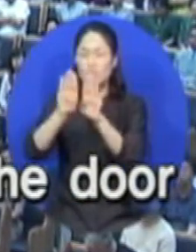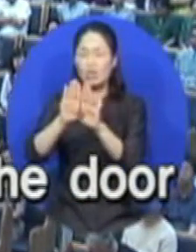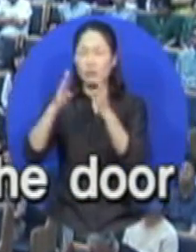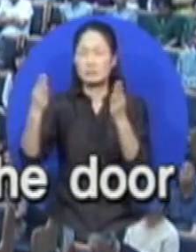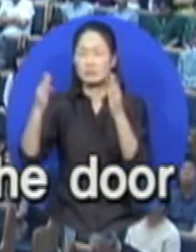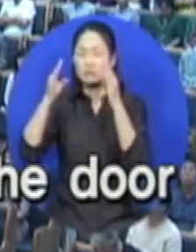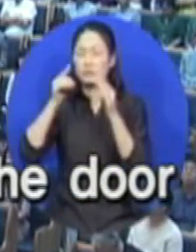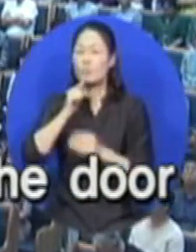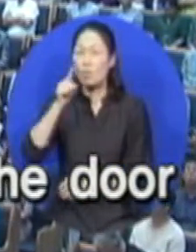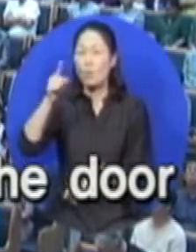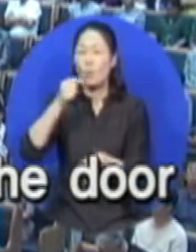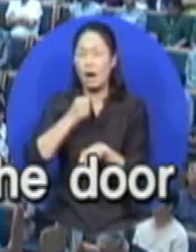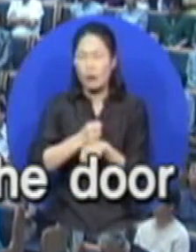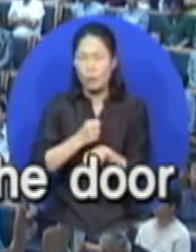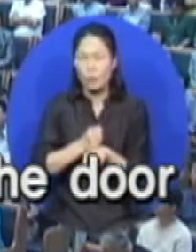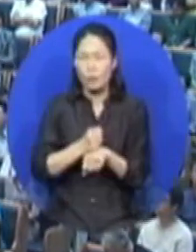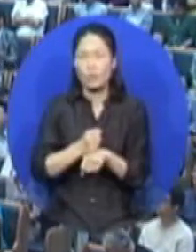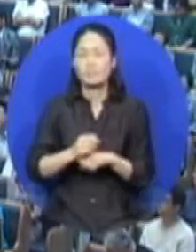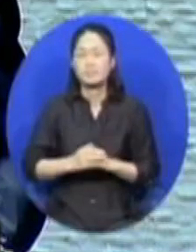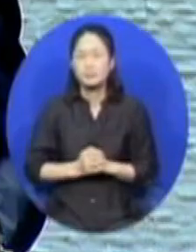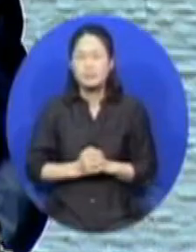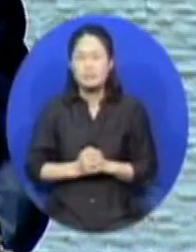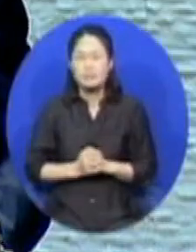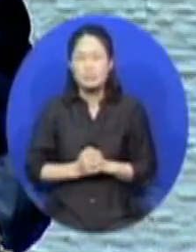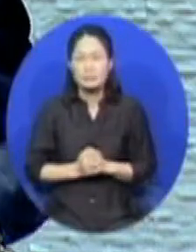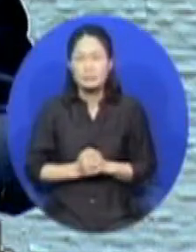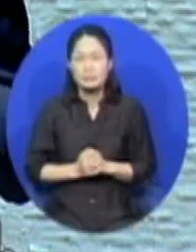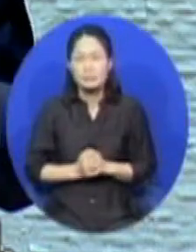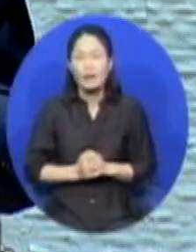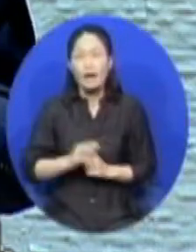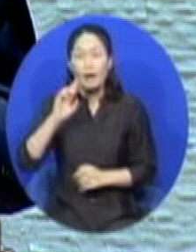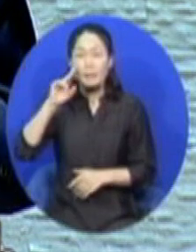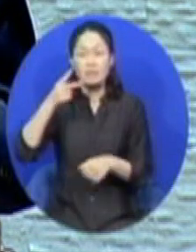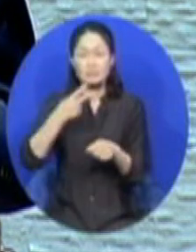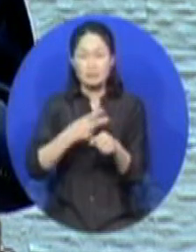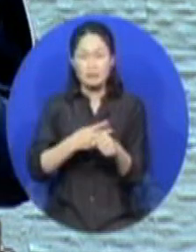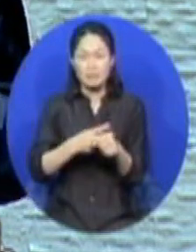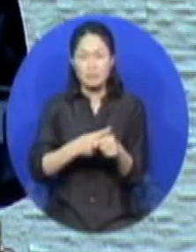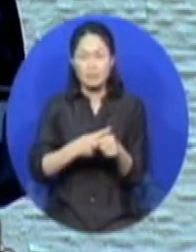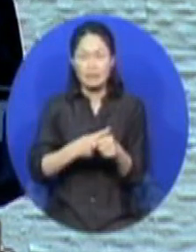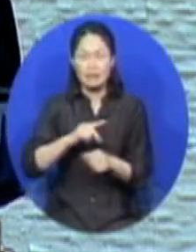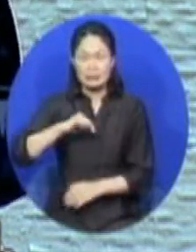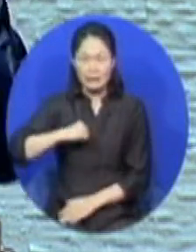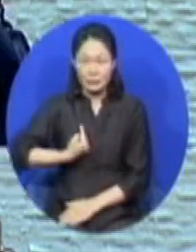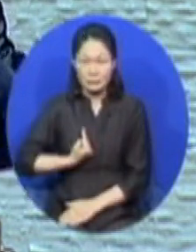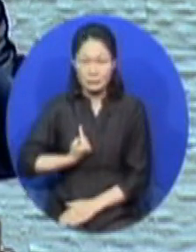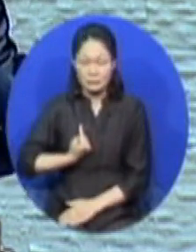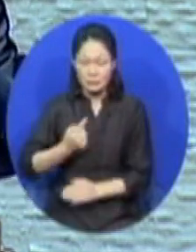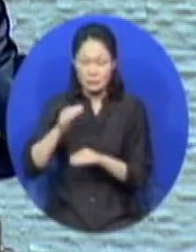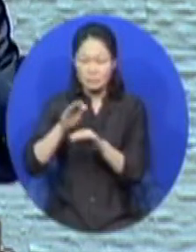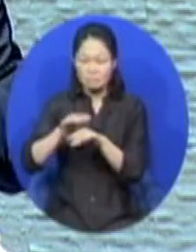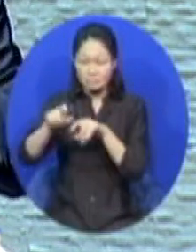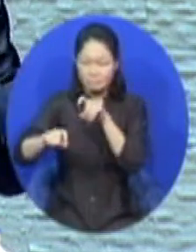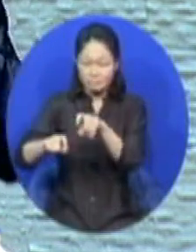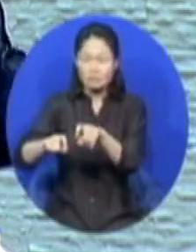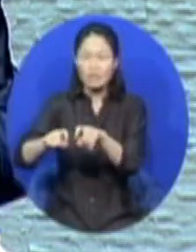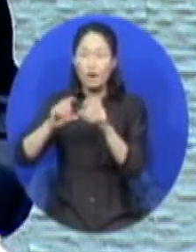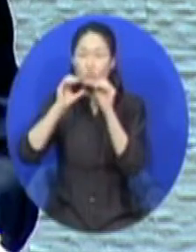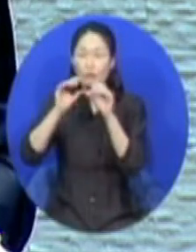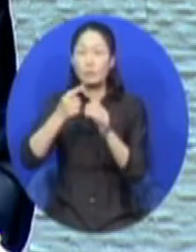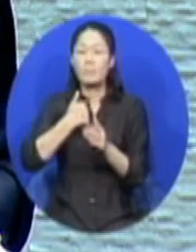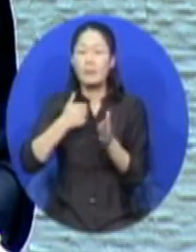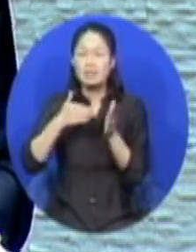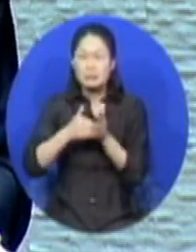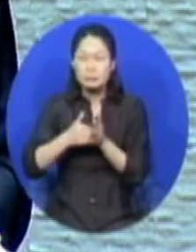보호하고 그랬습니다 그러니까 사도 바울이 자기들이 나가서 전도 했지만 우리가